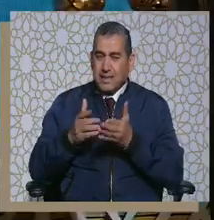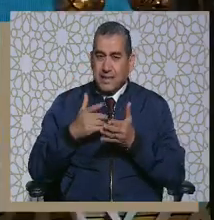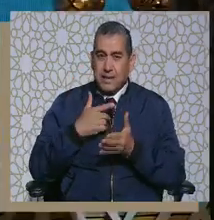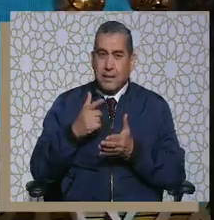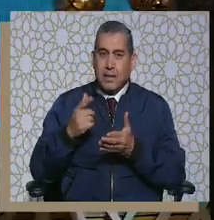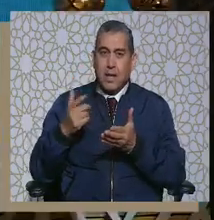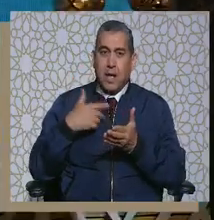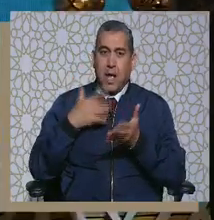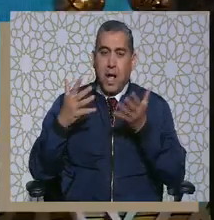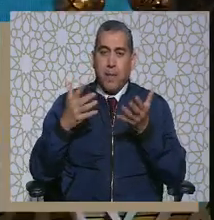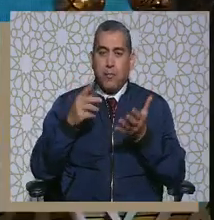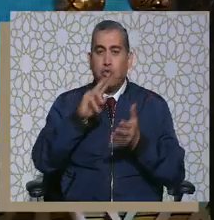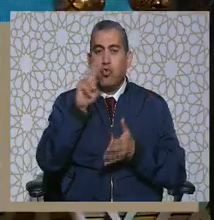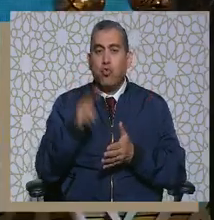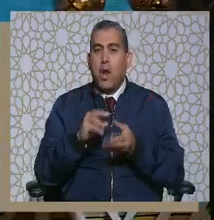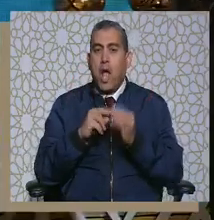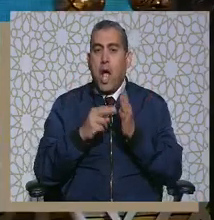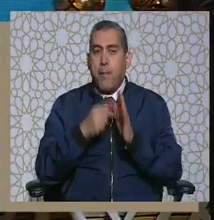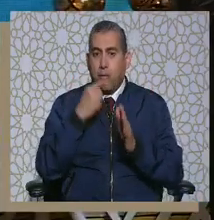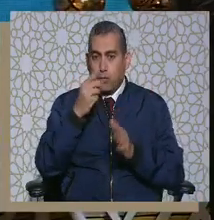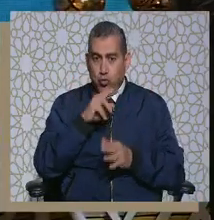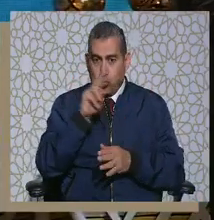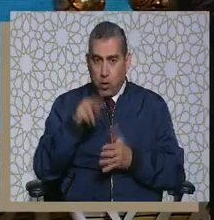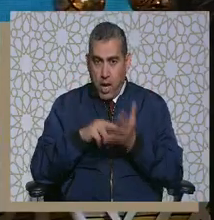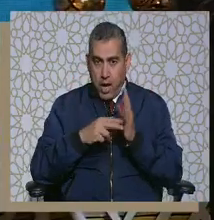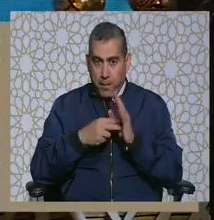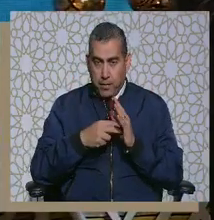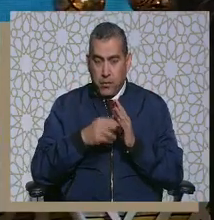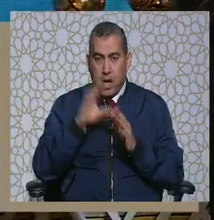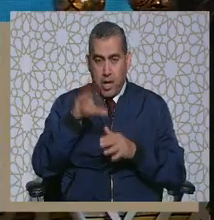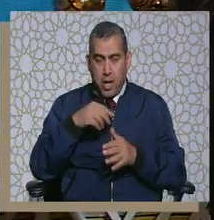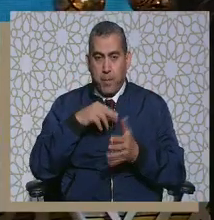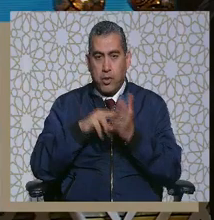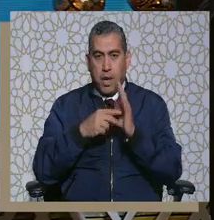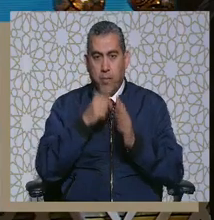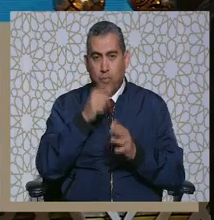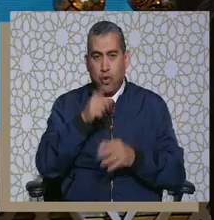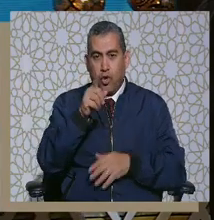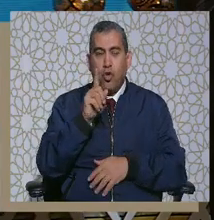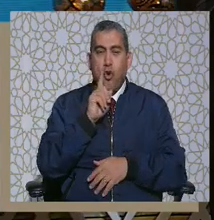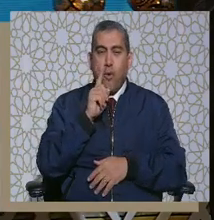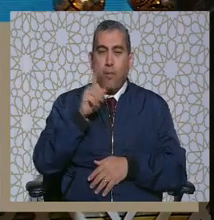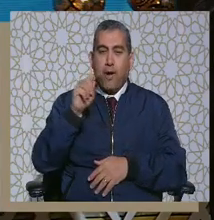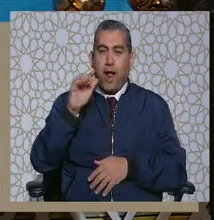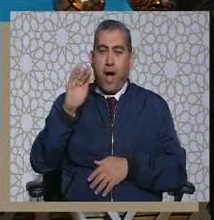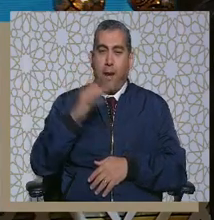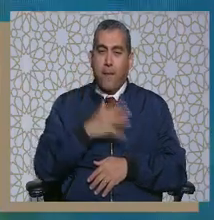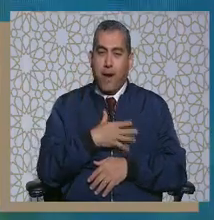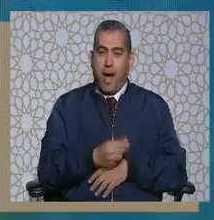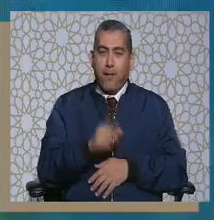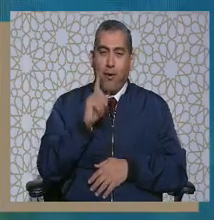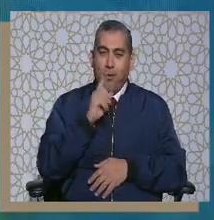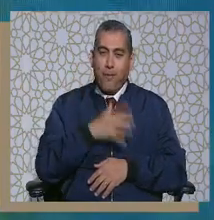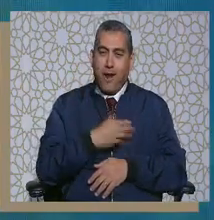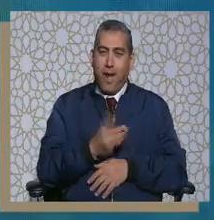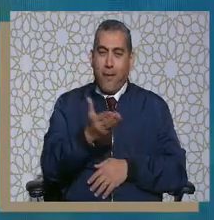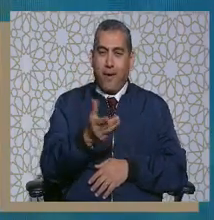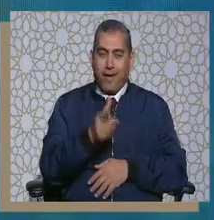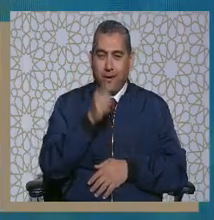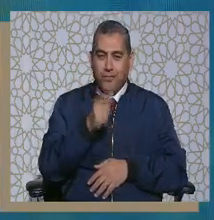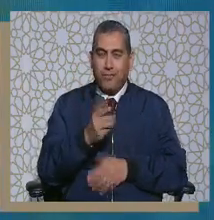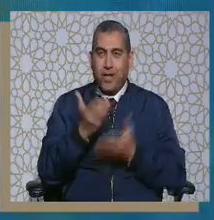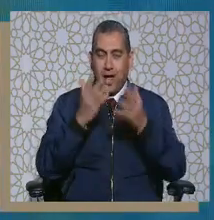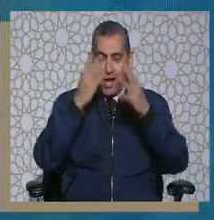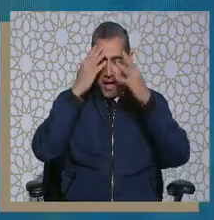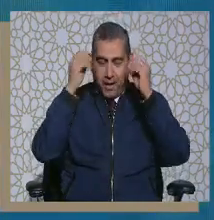طيب بتساليني تعملي ايه يا ام رحمه ايوه اي ماده انت ام رحمه اقول لك تعملي ايه يا ام رحمه الله يبارك لك يا